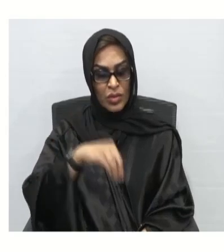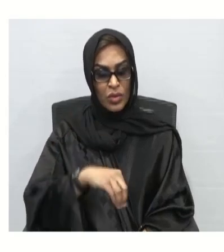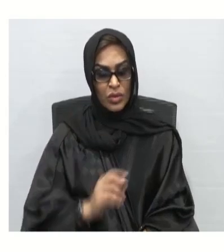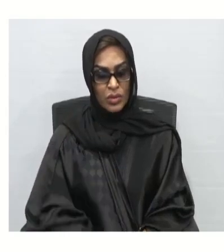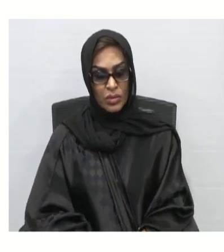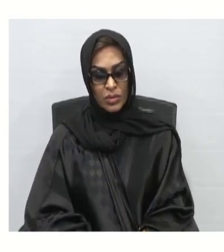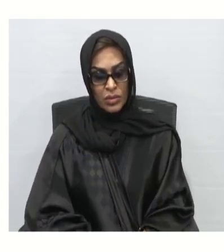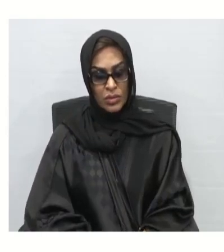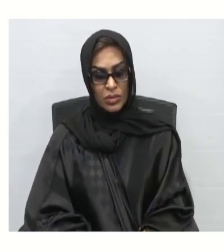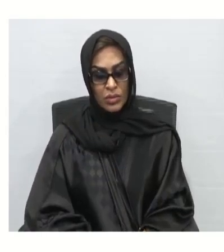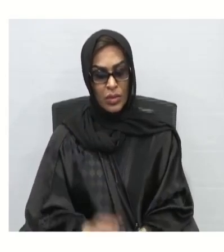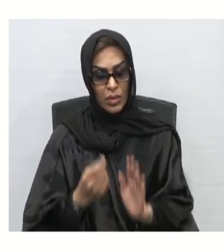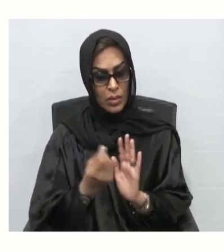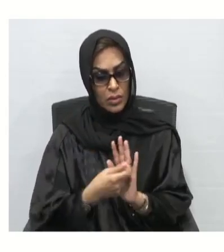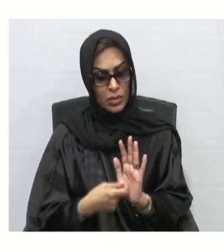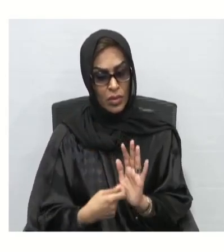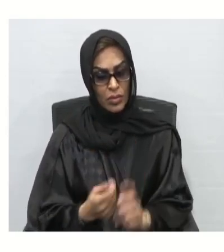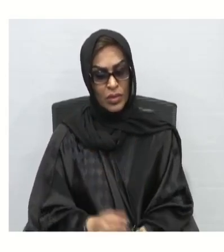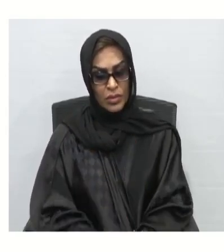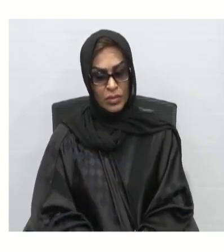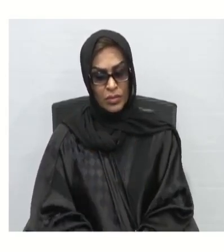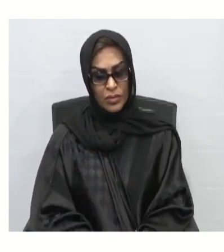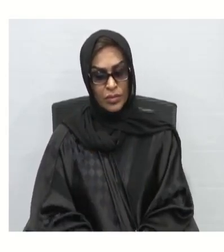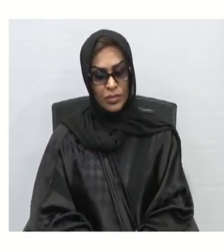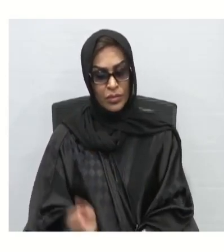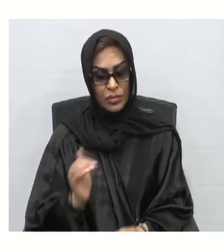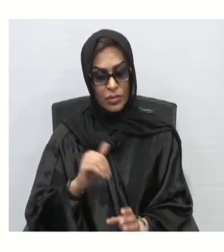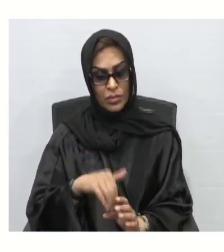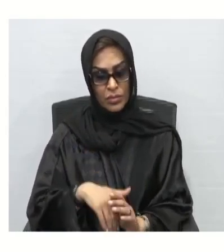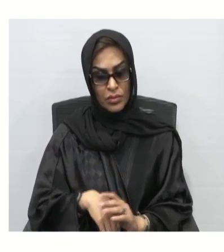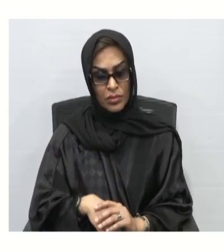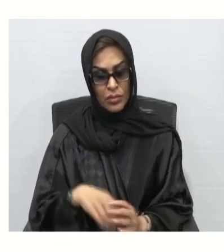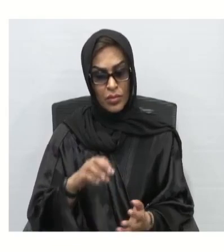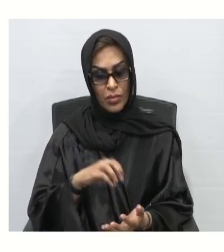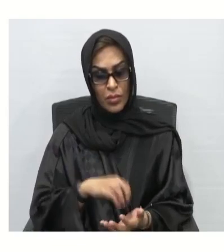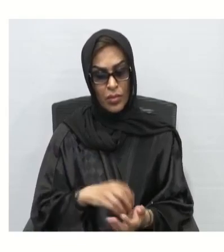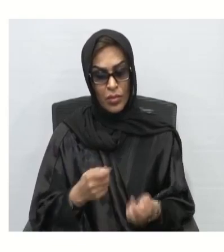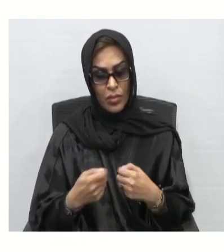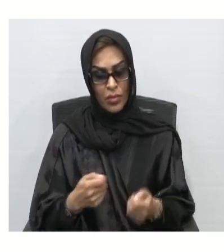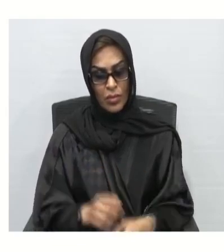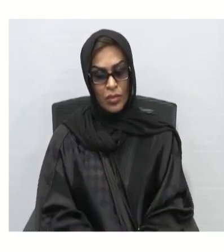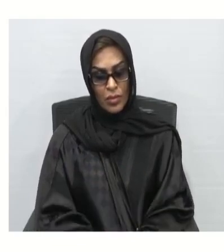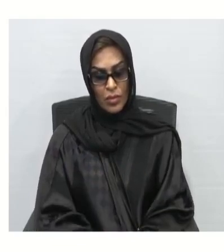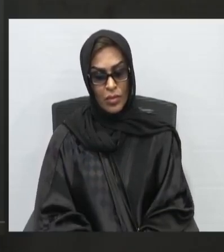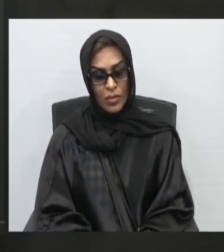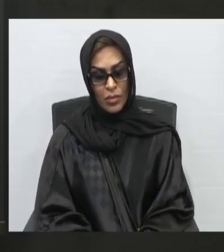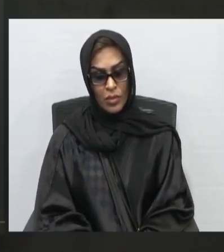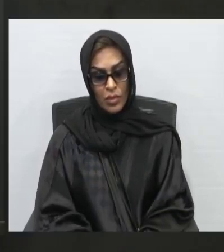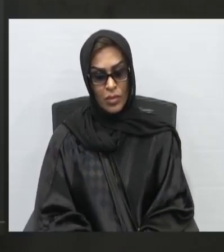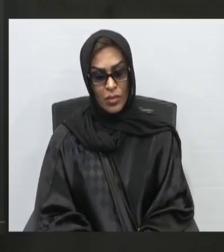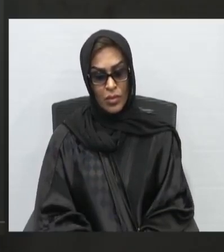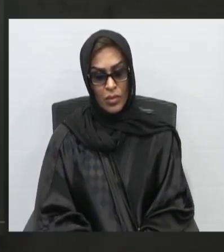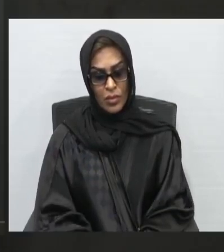للمتسوقين دون بعضا منها عند دخولك لبعض مواقع الشراء الرقمي تجد المنافسه